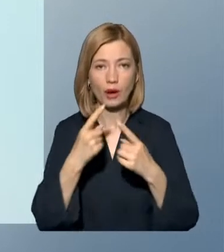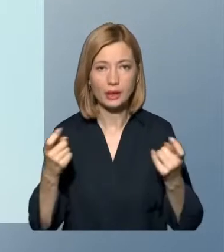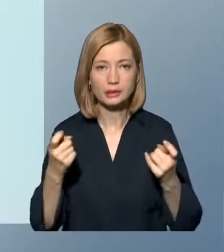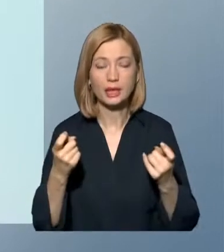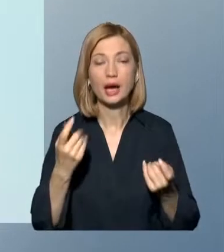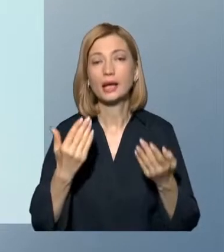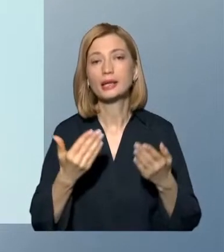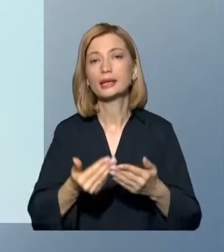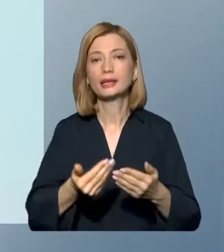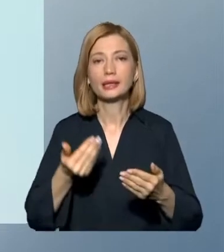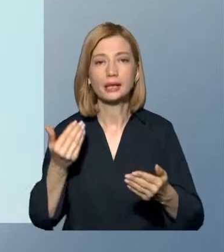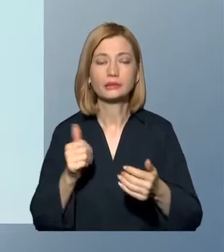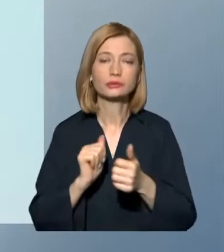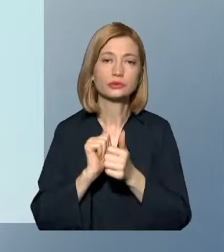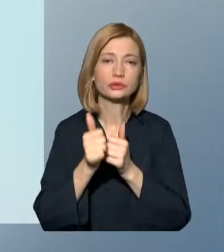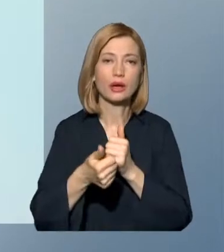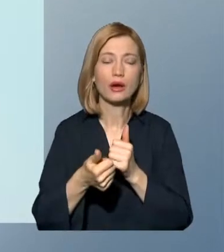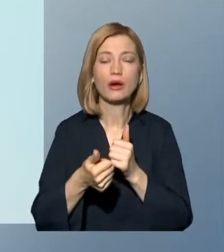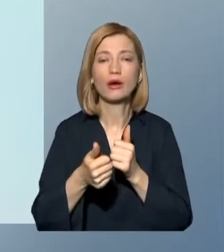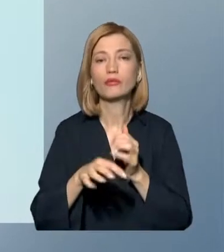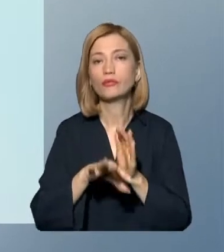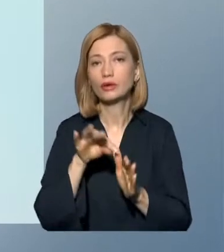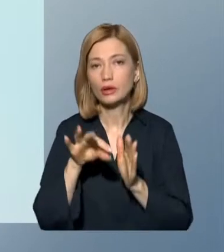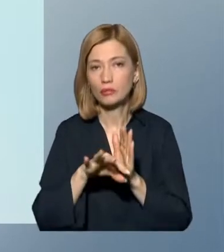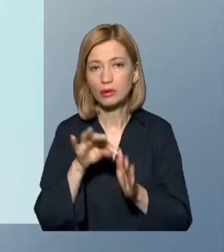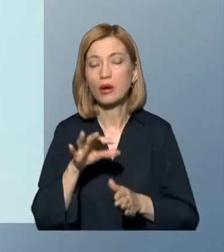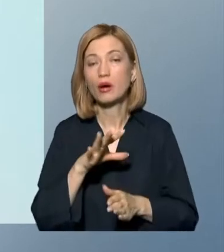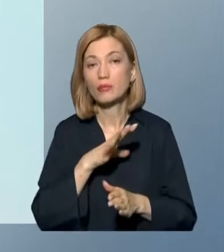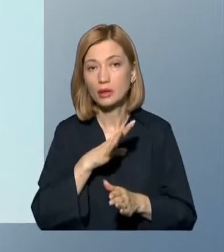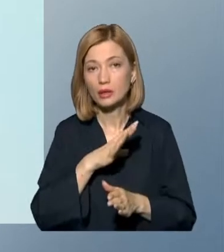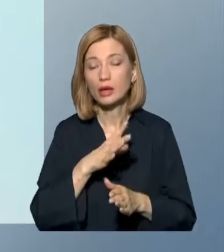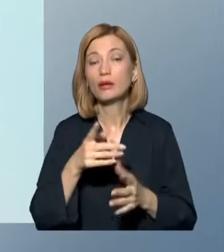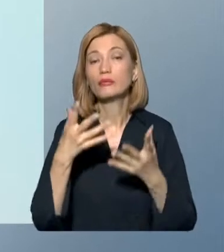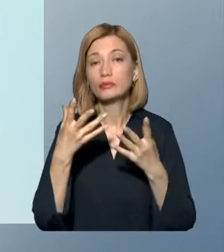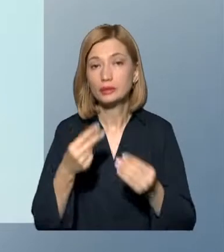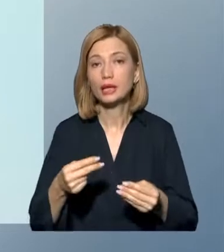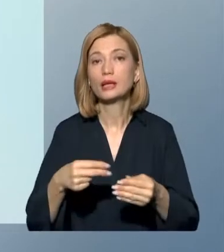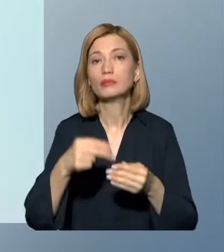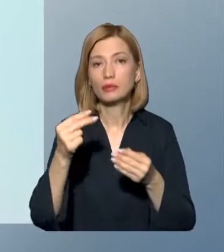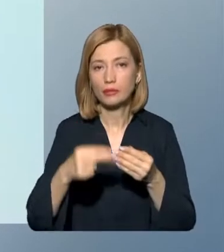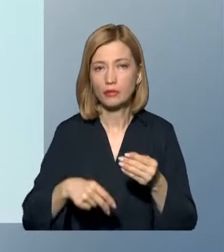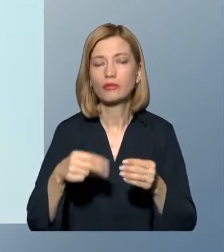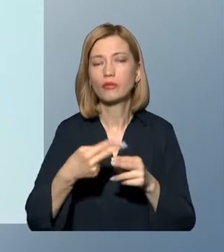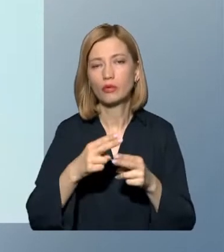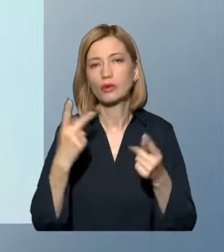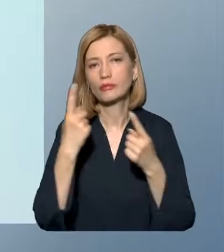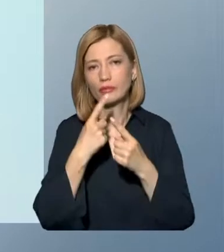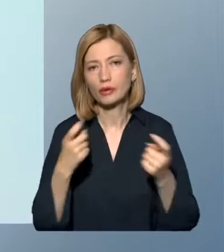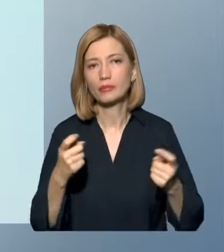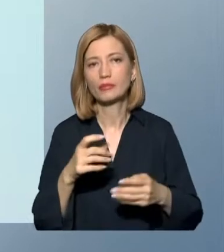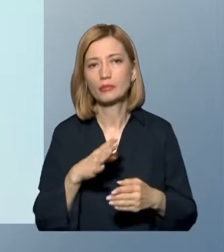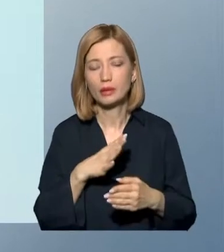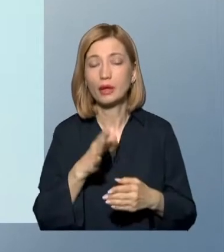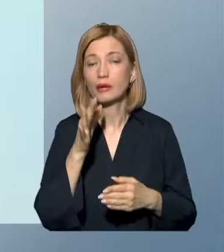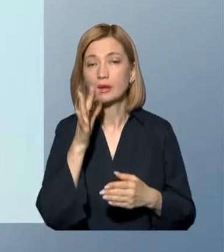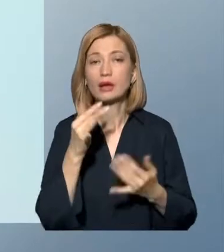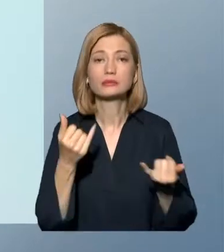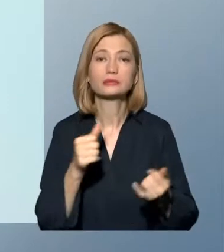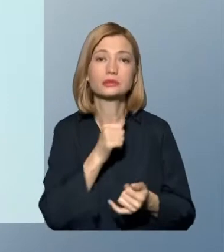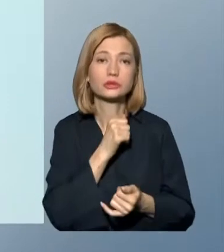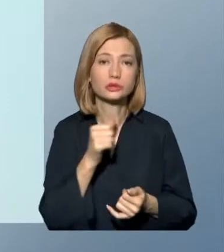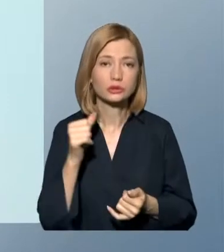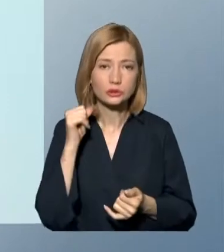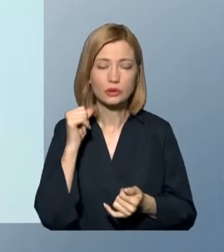все внеочередные выборы объявлялись фактически в день подписания указа о дате их проведения. Этого времени было достаточно не только